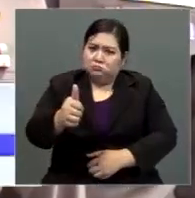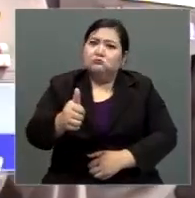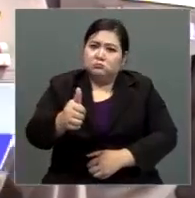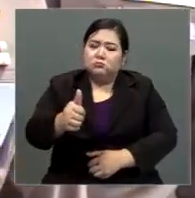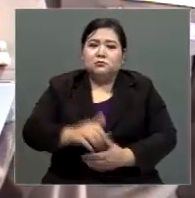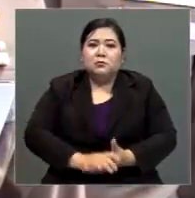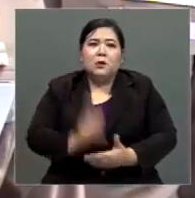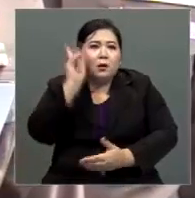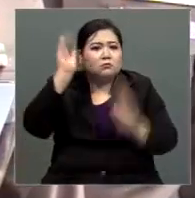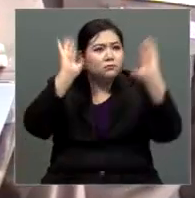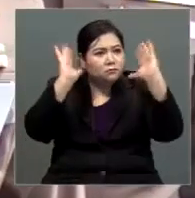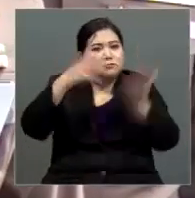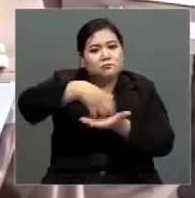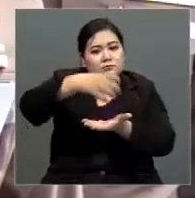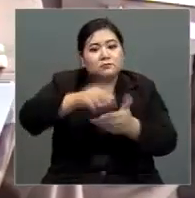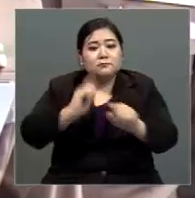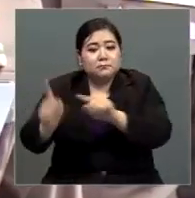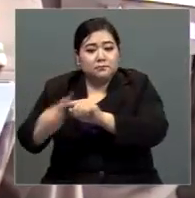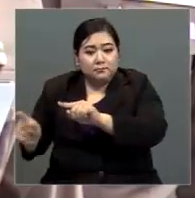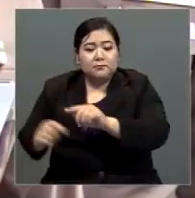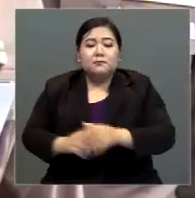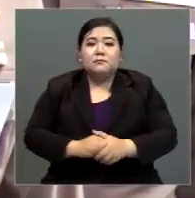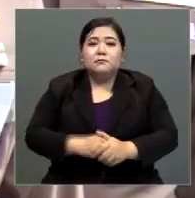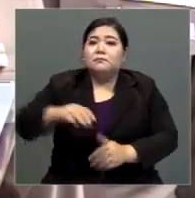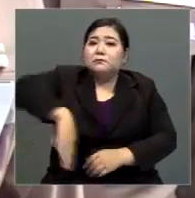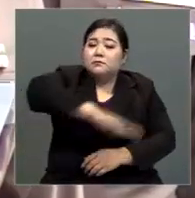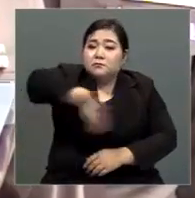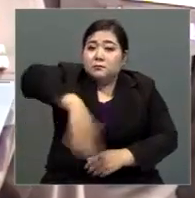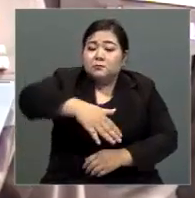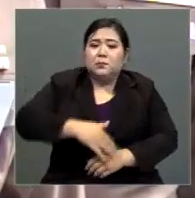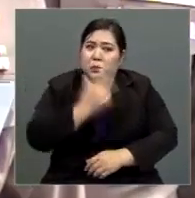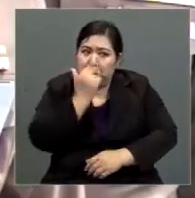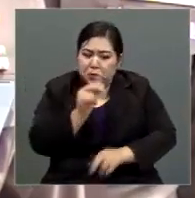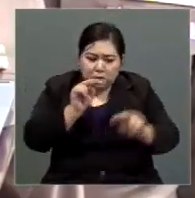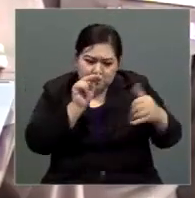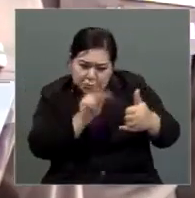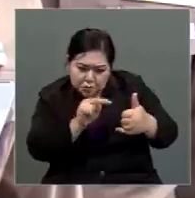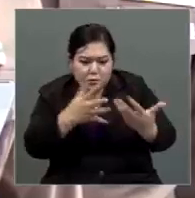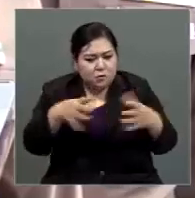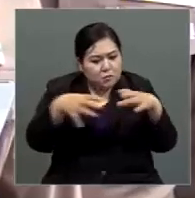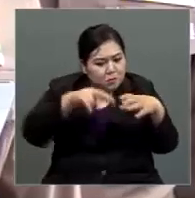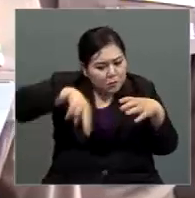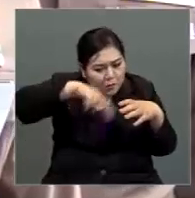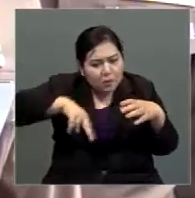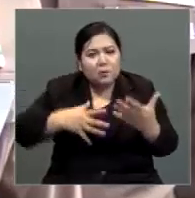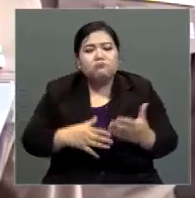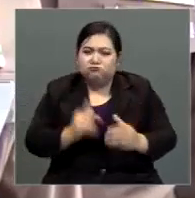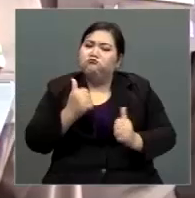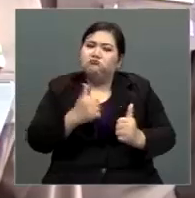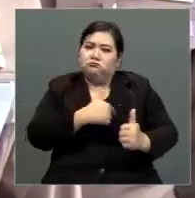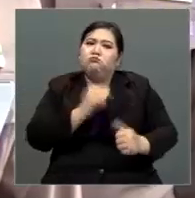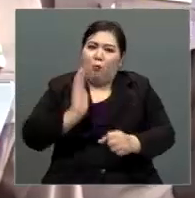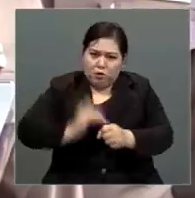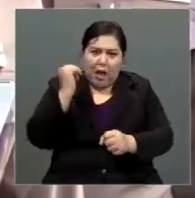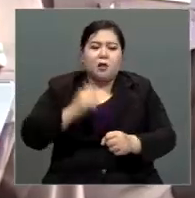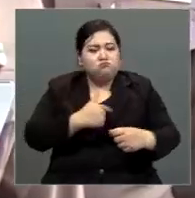ที่ได้ฟังบรรยายสรุปทุกอย่างนะครับผู้ที่ถูกเฝ้าระวังที่นี่ก็ไม่ได้มีปัญหาอะไรนะครับได้รับความพอใจความพึ